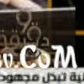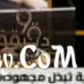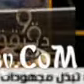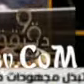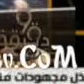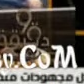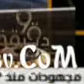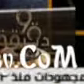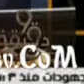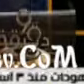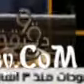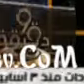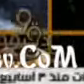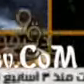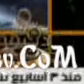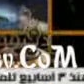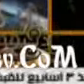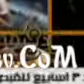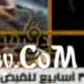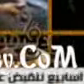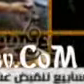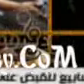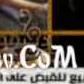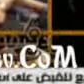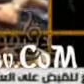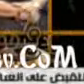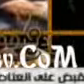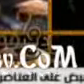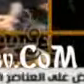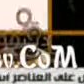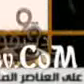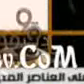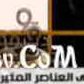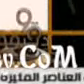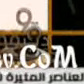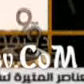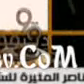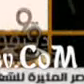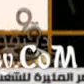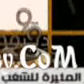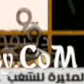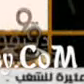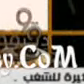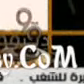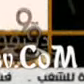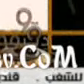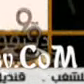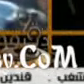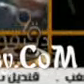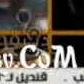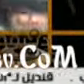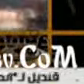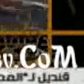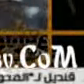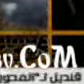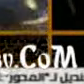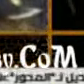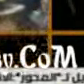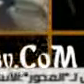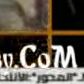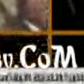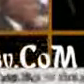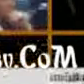المركزي بمقر رئاسه القوات وشدد على الثبات موقف الوزاره ازاء فعاليات ال من يونيو